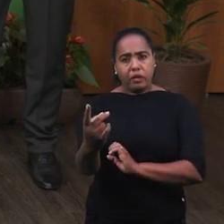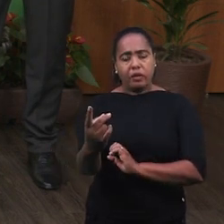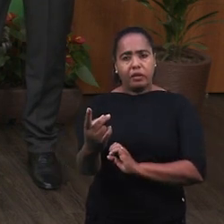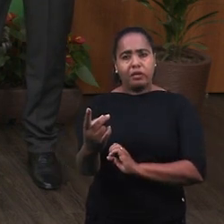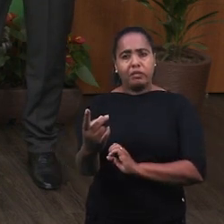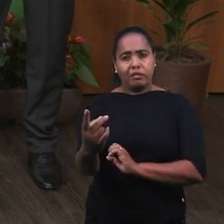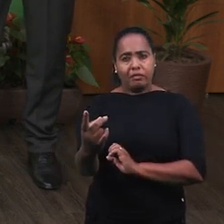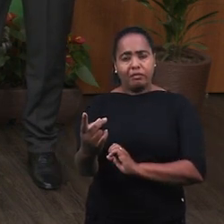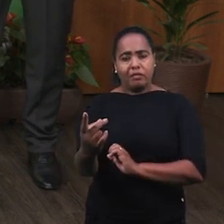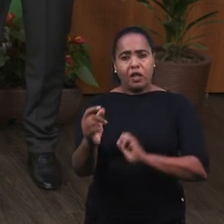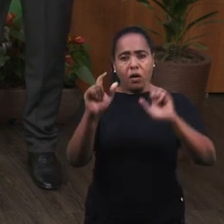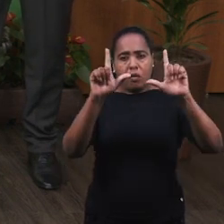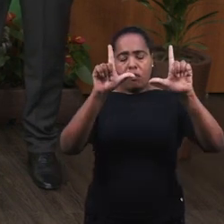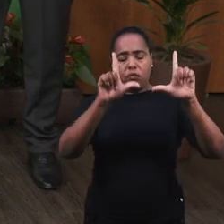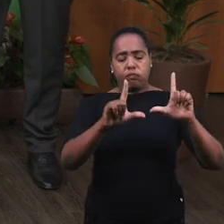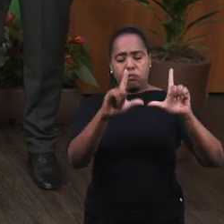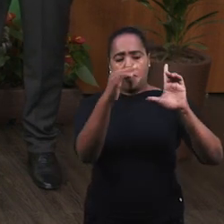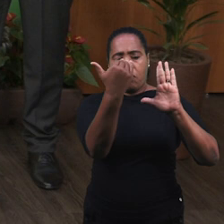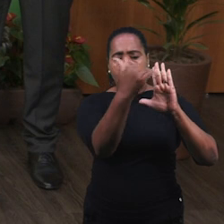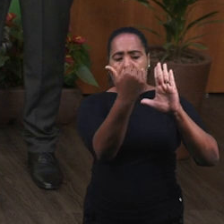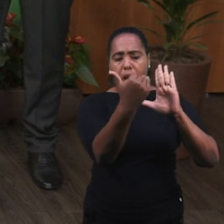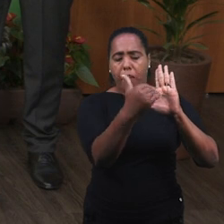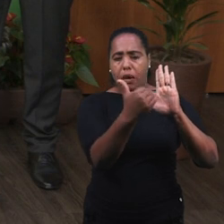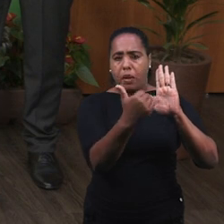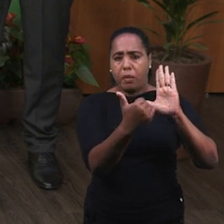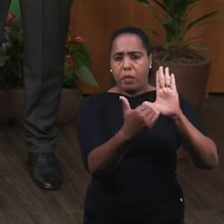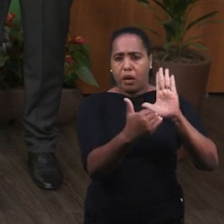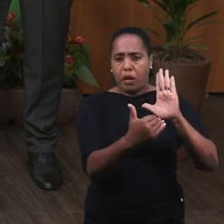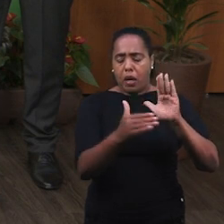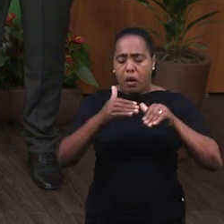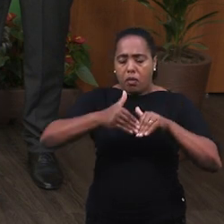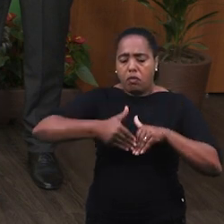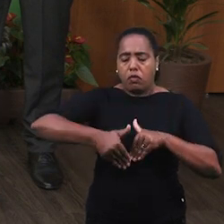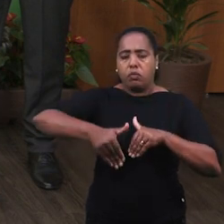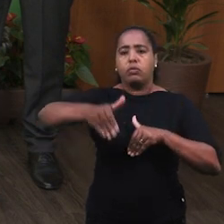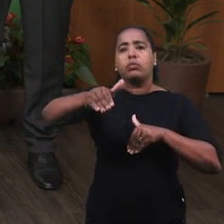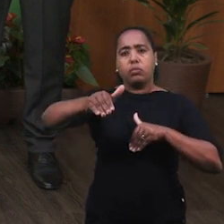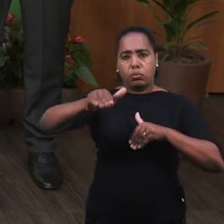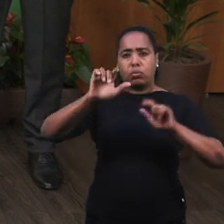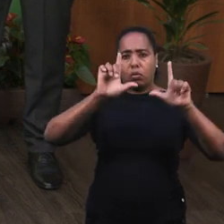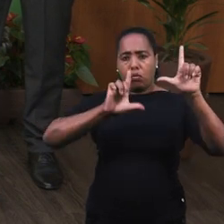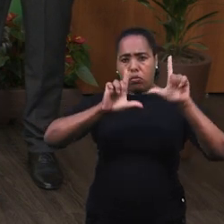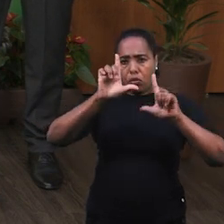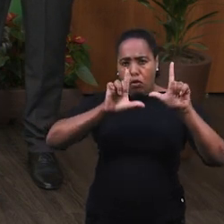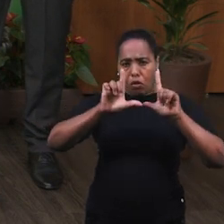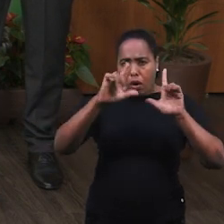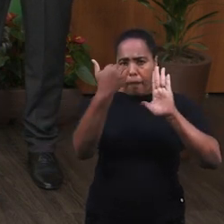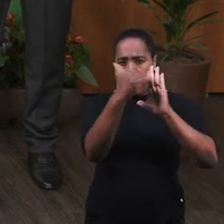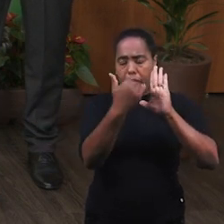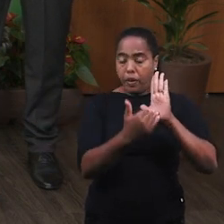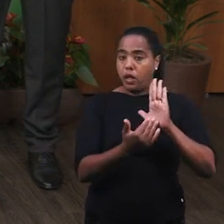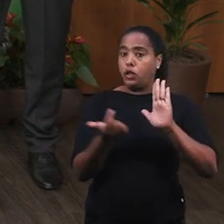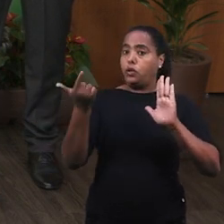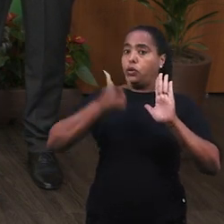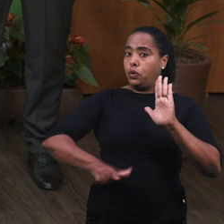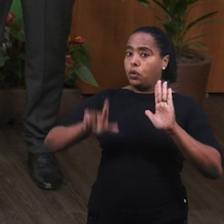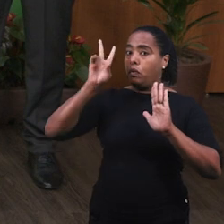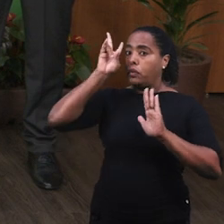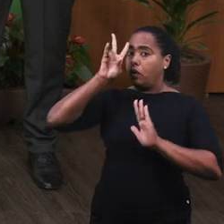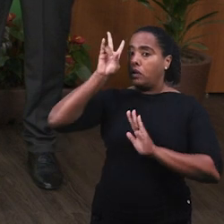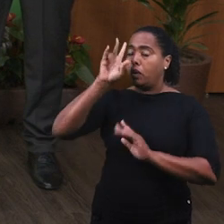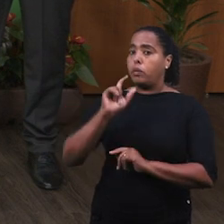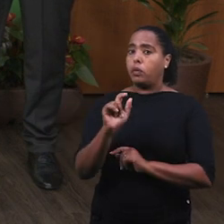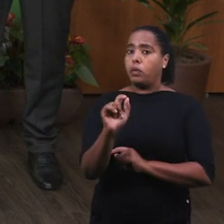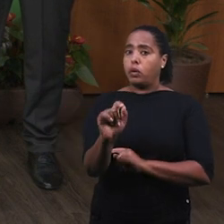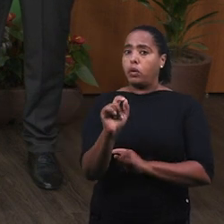éternel, avec les tableaux, les volets qui vont suivre dans cette programmation, en rappelant encore une